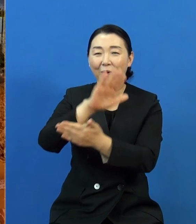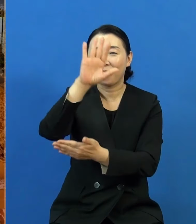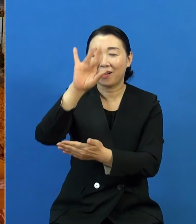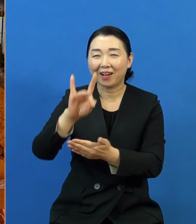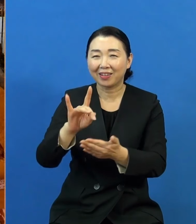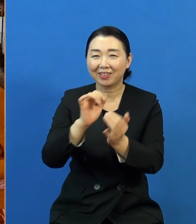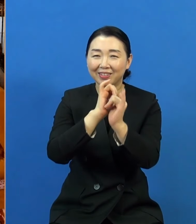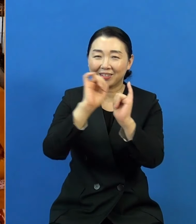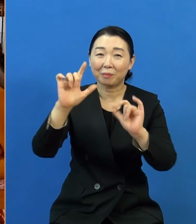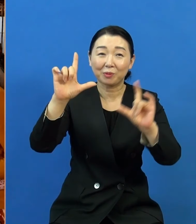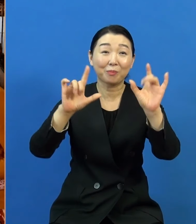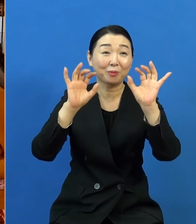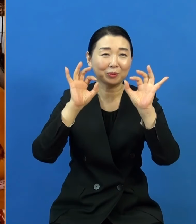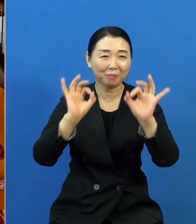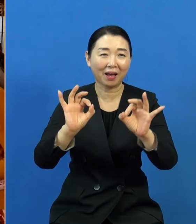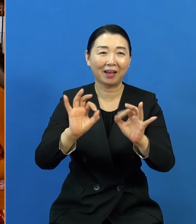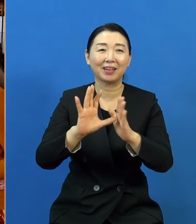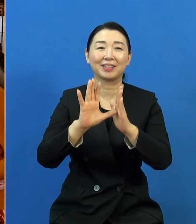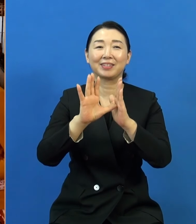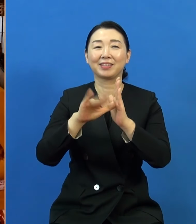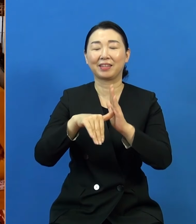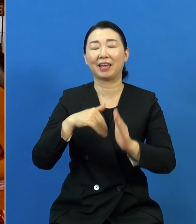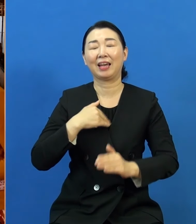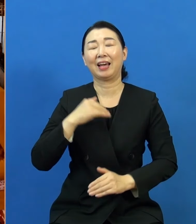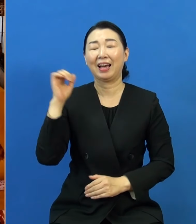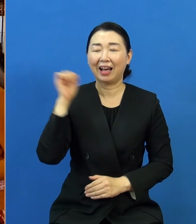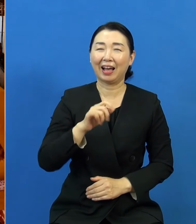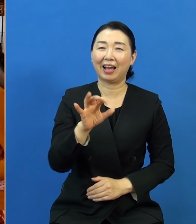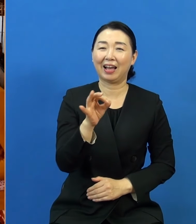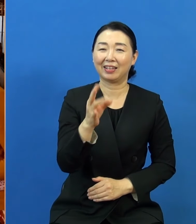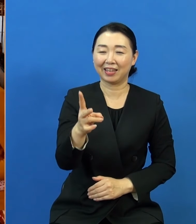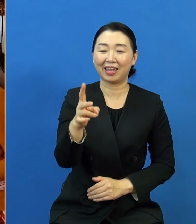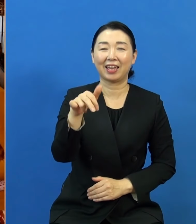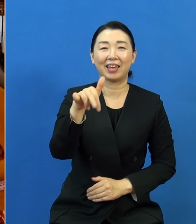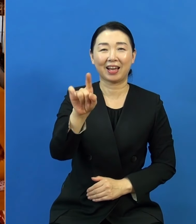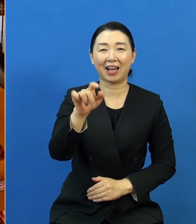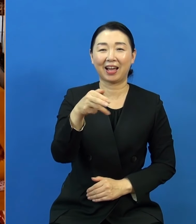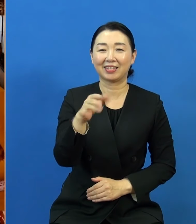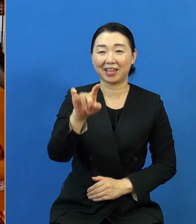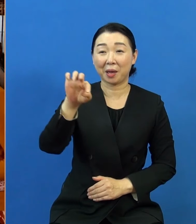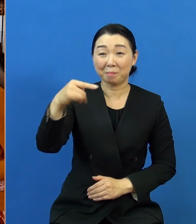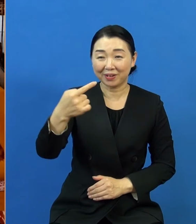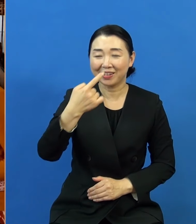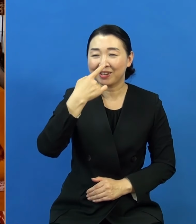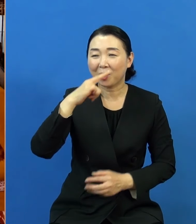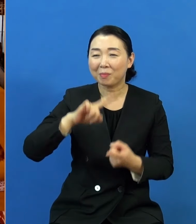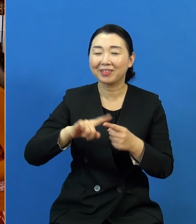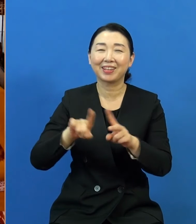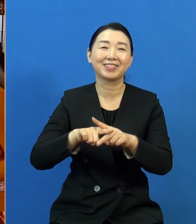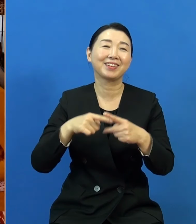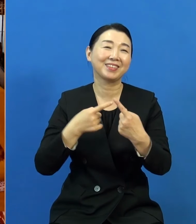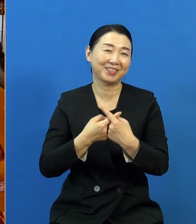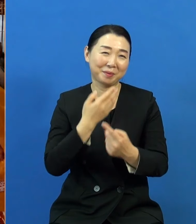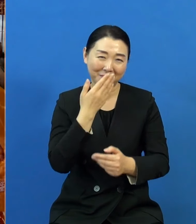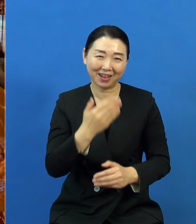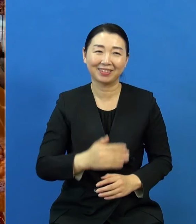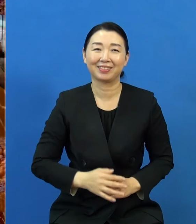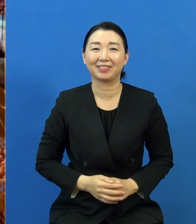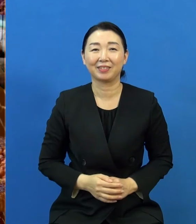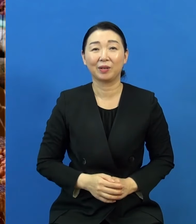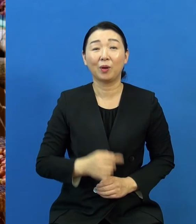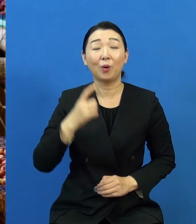보면서 그제서 예가체프라고 하는 커피에 대해 조금 이해할 수 있었습니다.